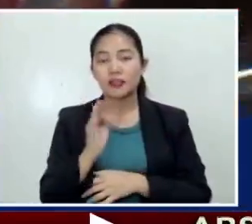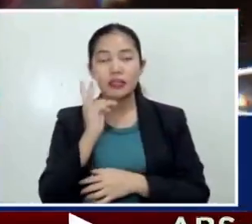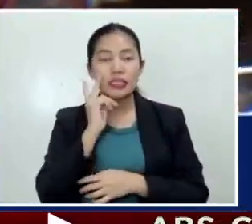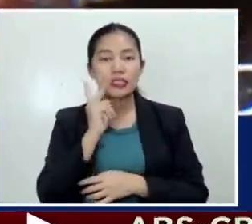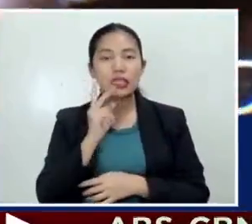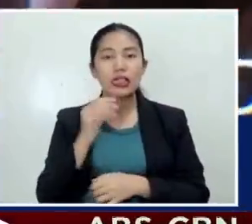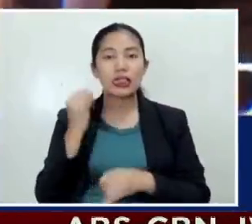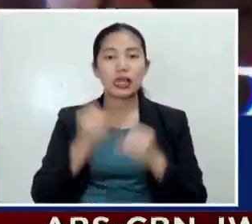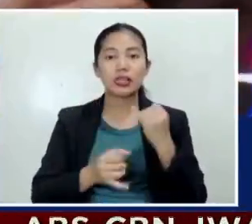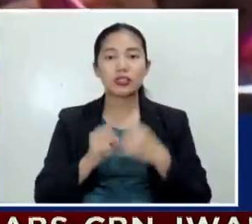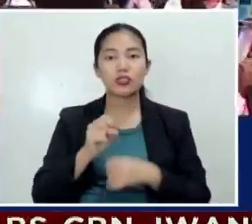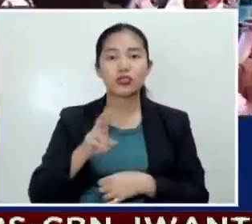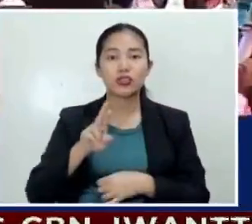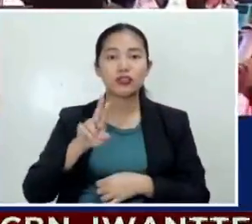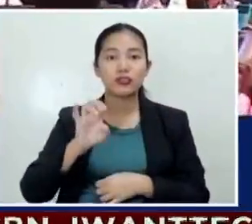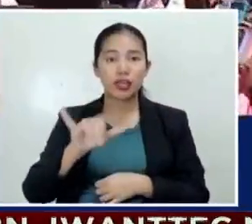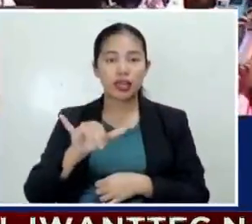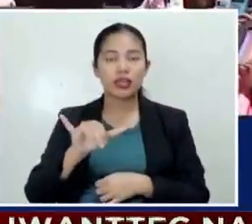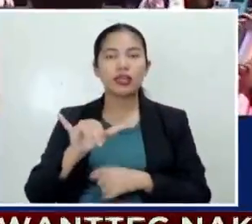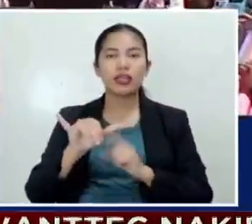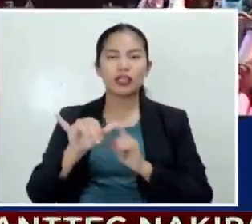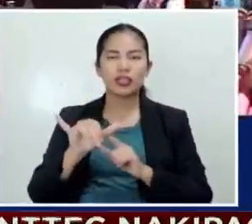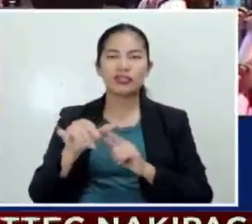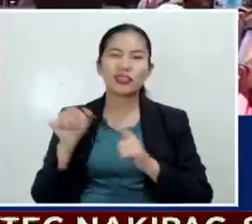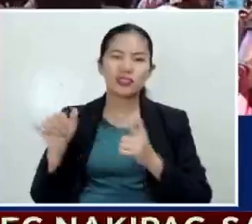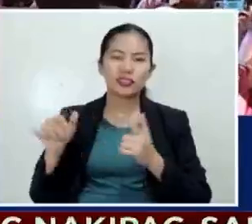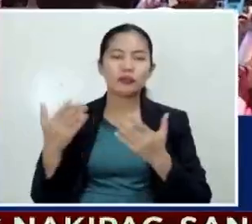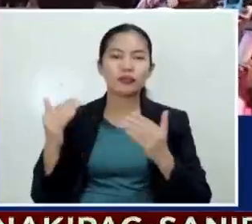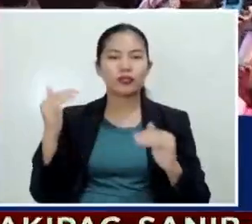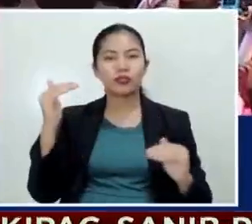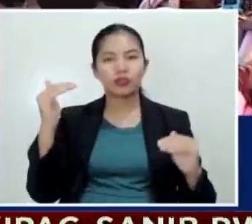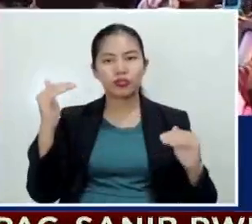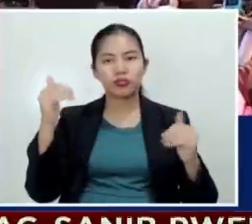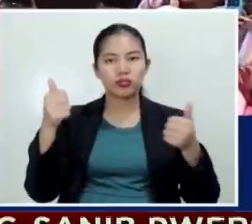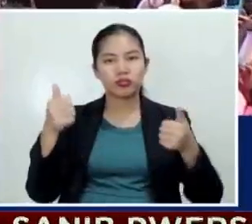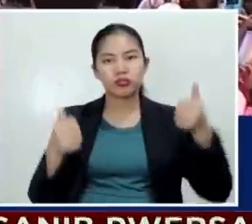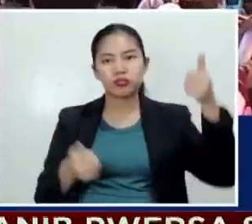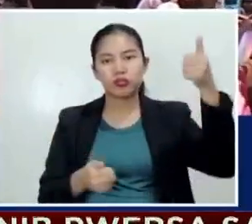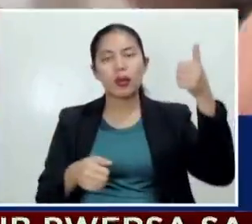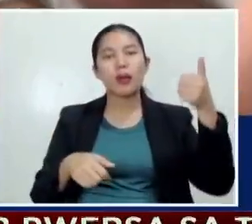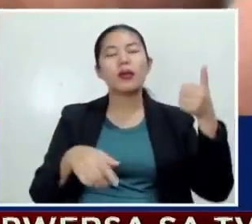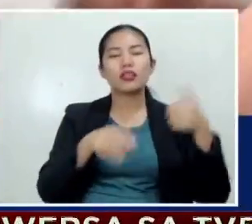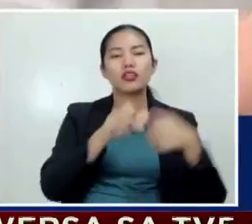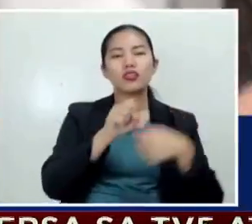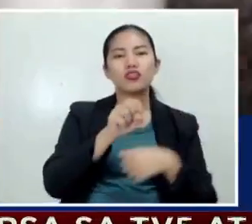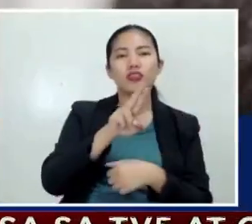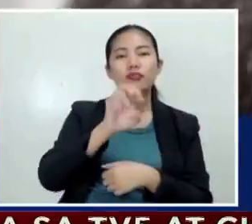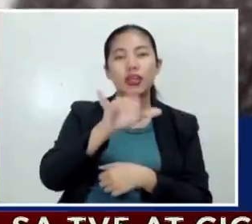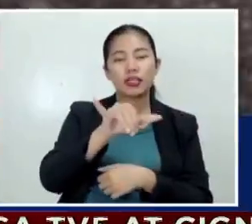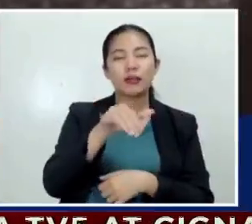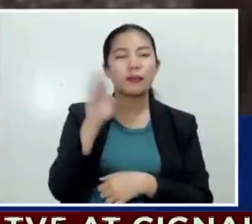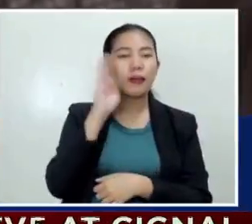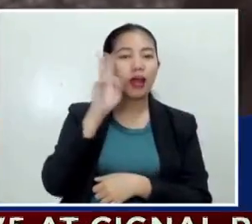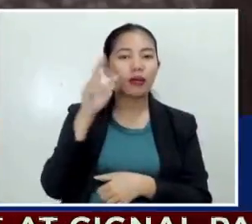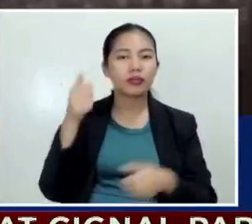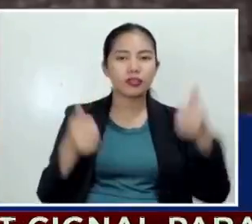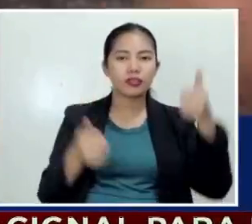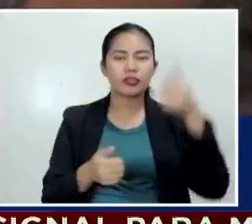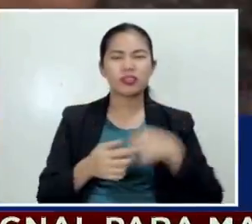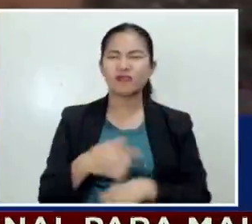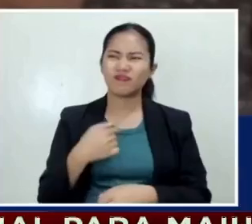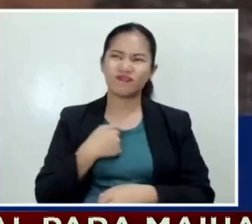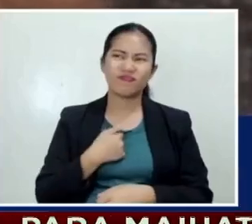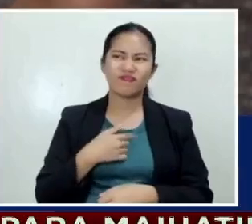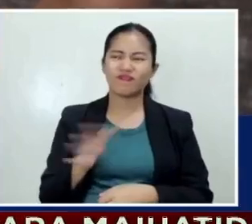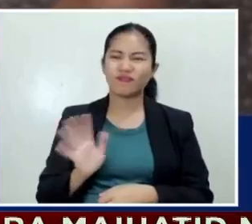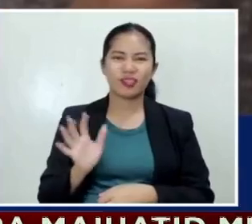ay malayo ang kanyang numero sa nangungunang si dating Senador Bongbong Marcos Jr. Hindi ako kinakabahan kasi ginawa ko